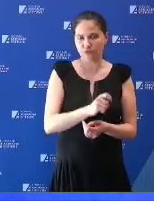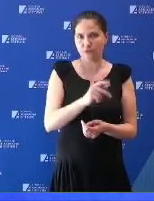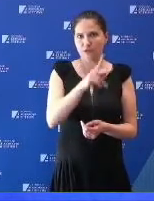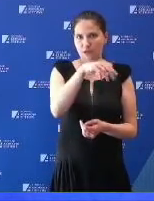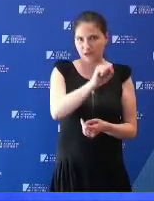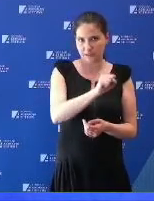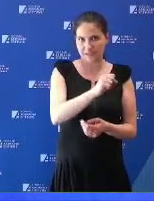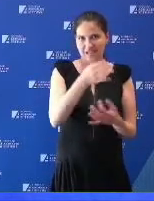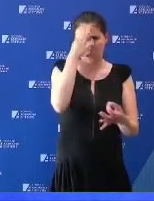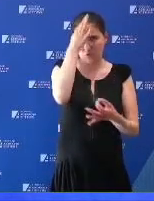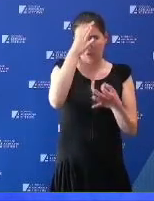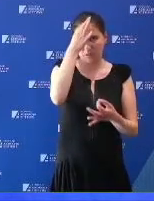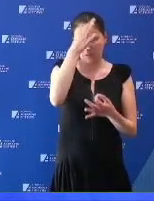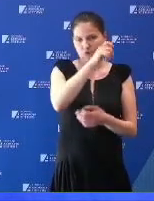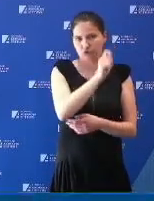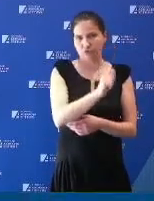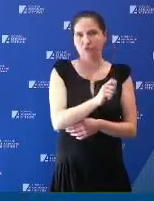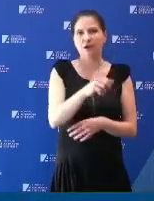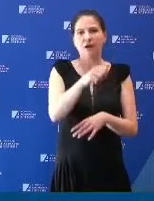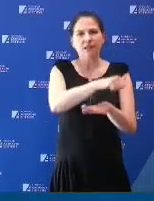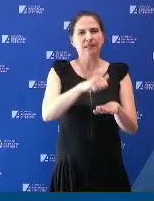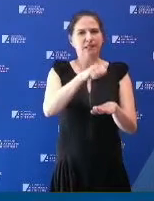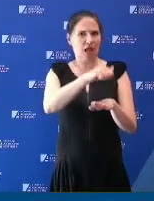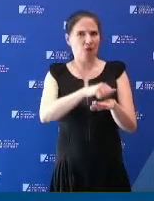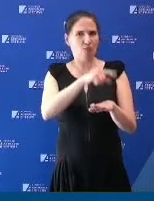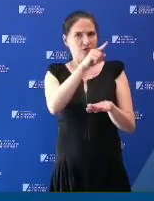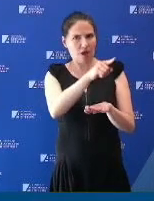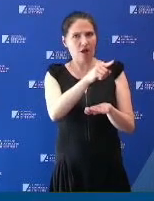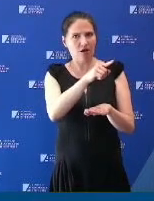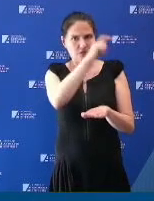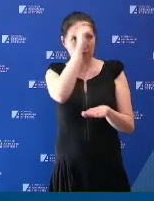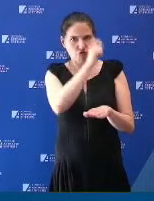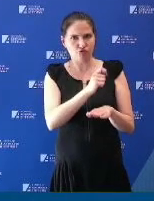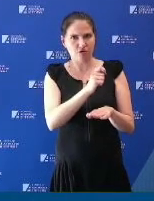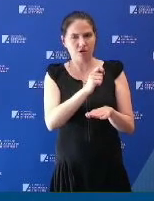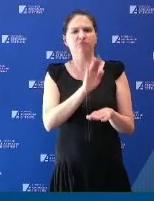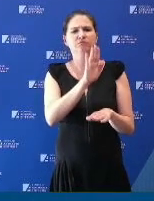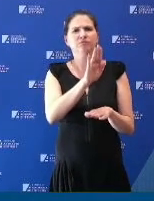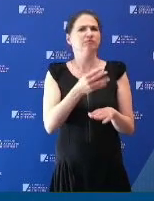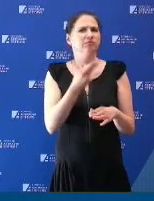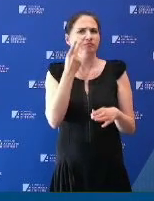KAS-Innovationsstudie. Wie schlägt sich denn Singapur in dieser KAS-Innovationsstudie?